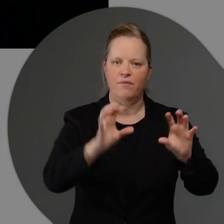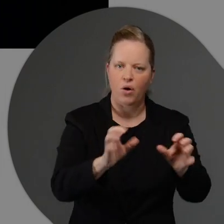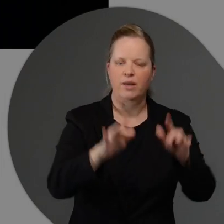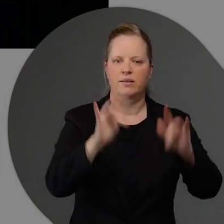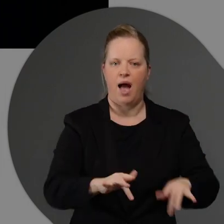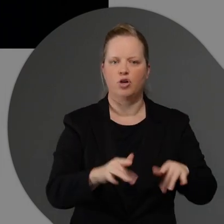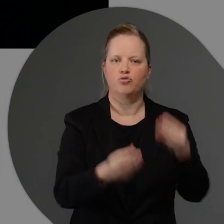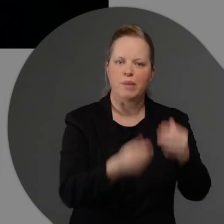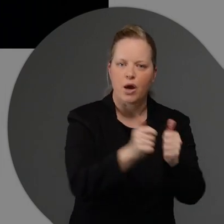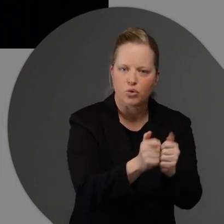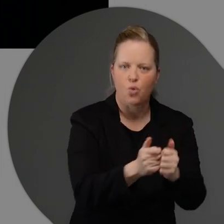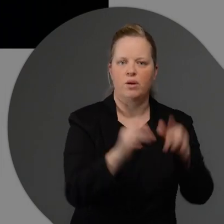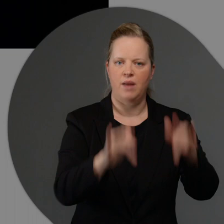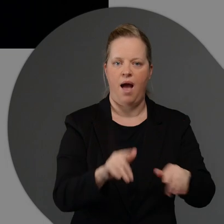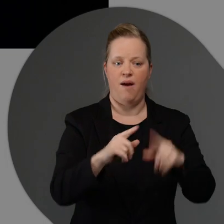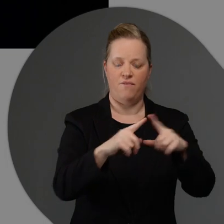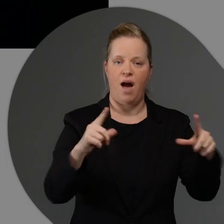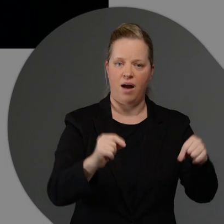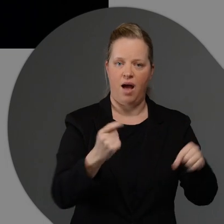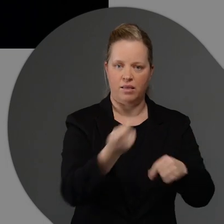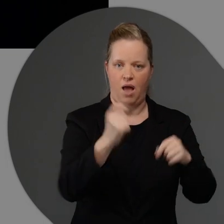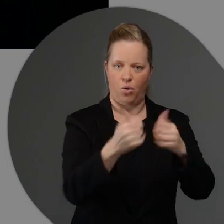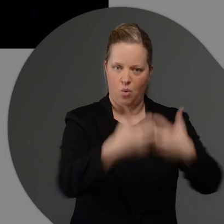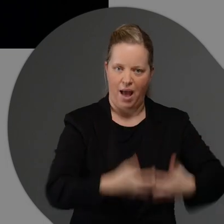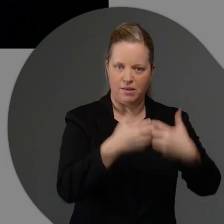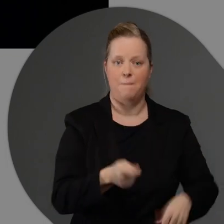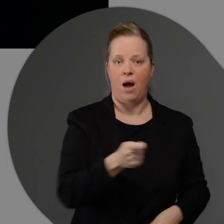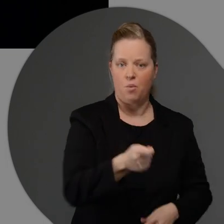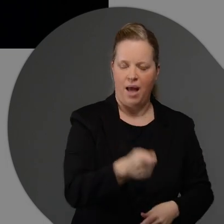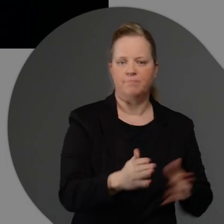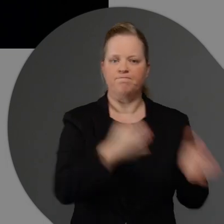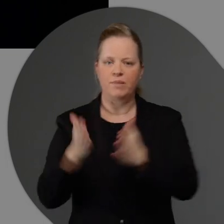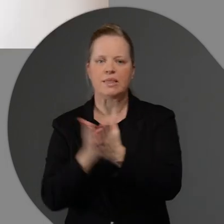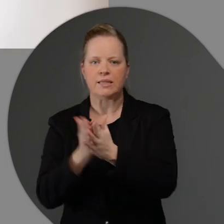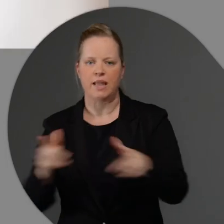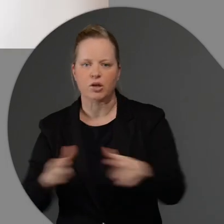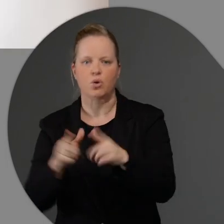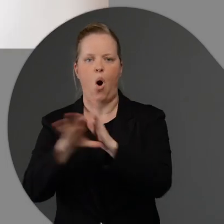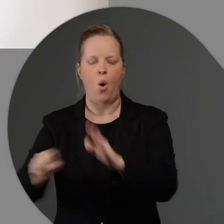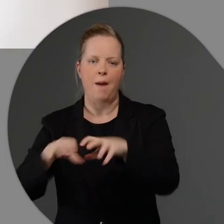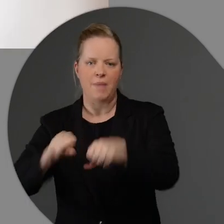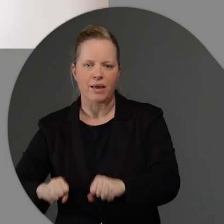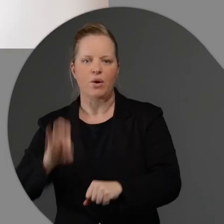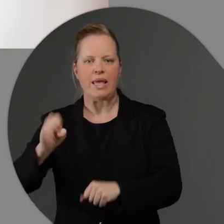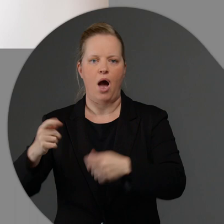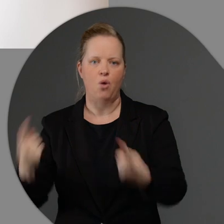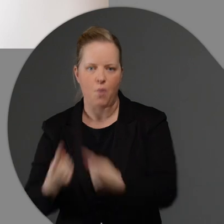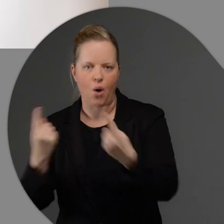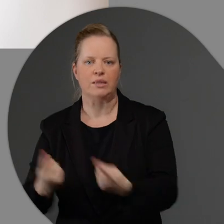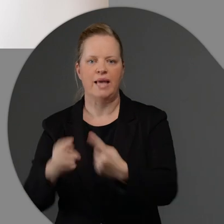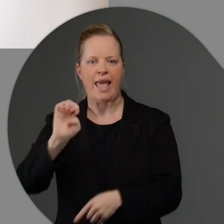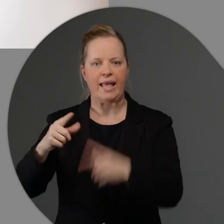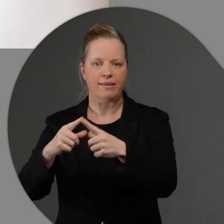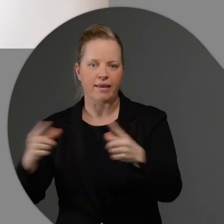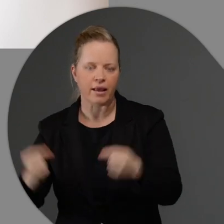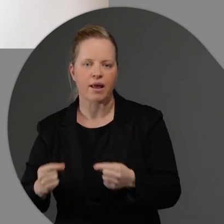Smart-TV-Geräte, Spielekonsolen, Bankomaten und Fahrkartenautomaten. Andererseits umfasst es auch Dienstleistungen wie Online-Banking,